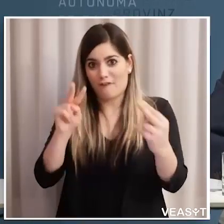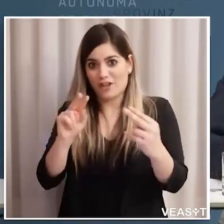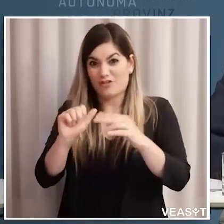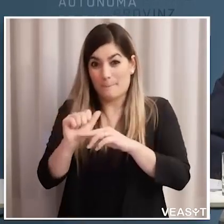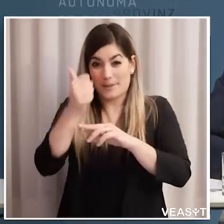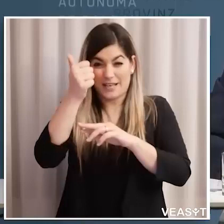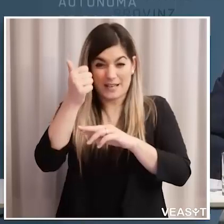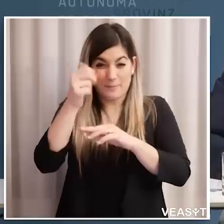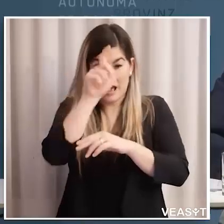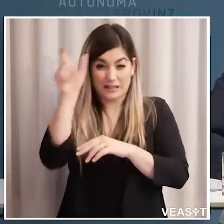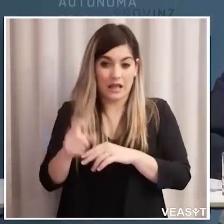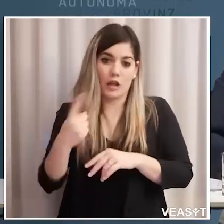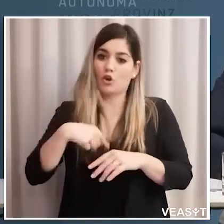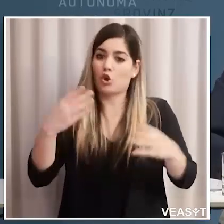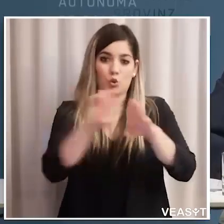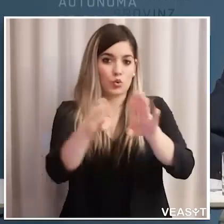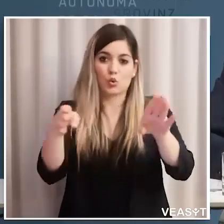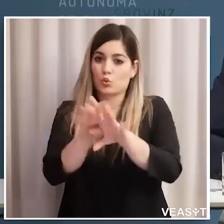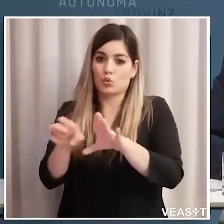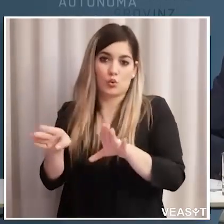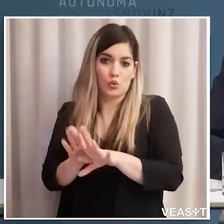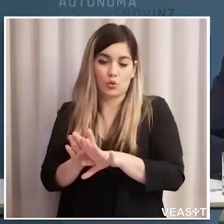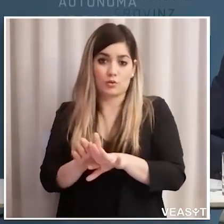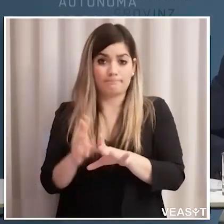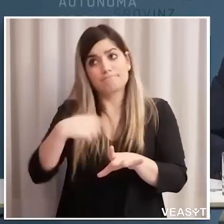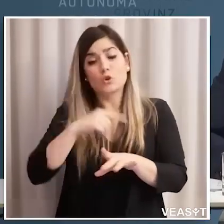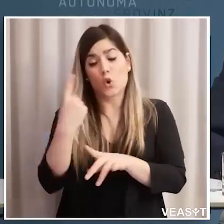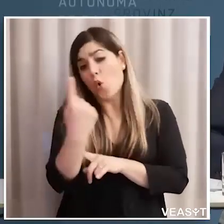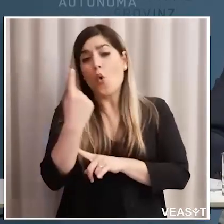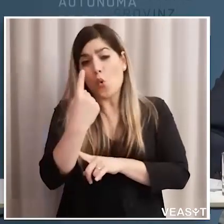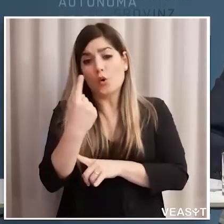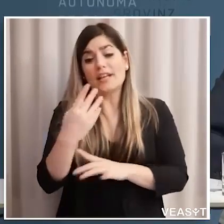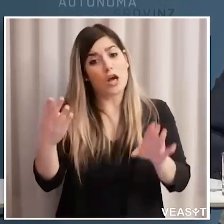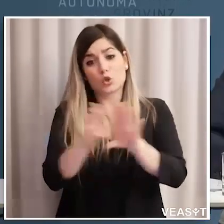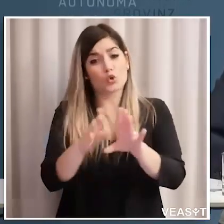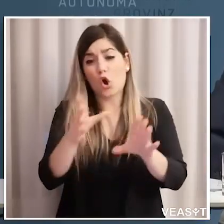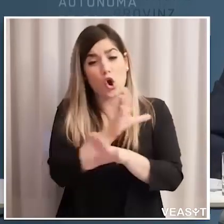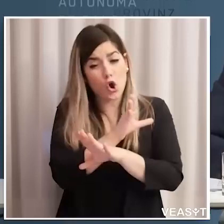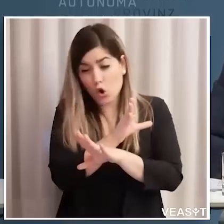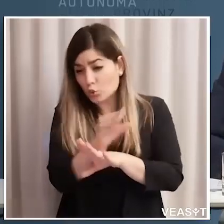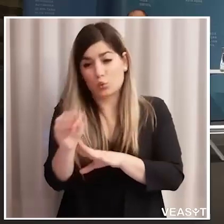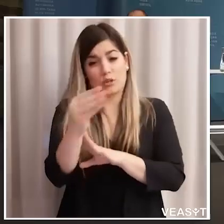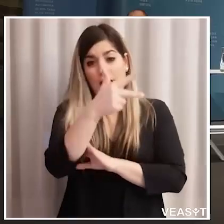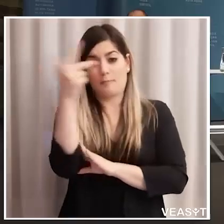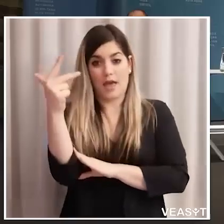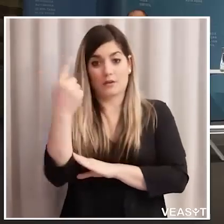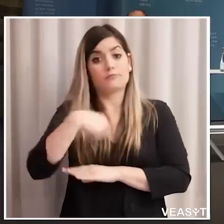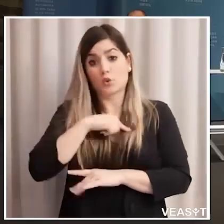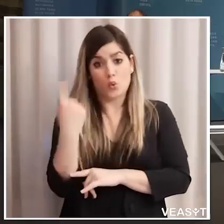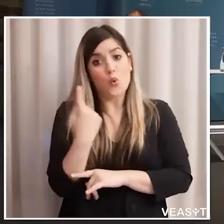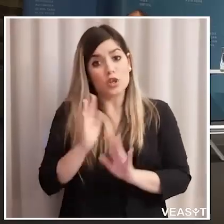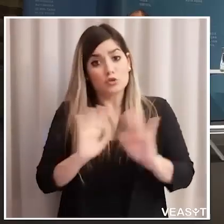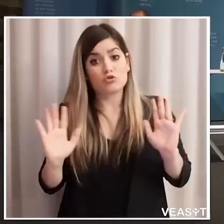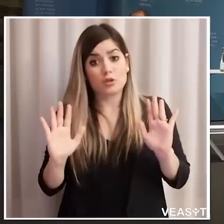aver chiuso tutti questi settori, anzi l'unica fino ad oggi a aver chiuso completamente gli alberghi, siamo rimasti gli